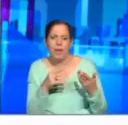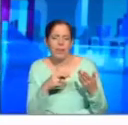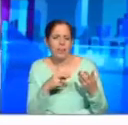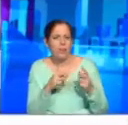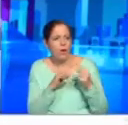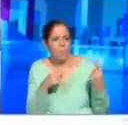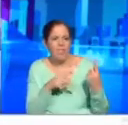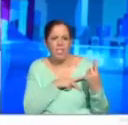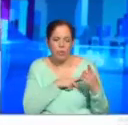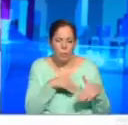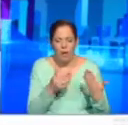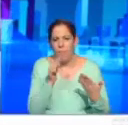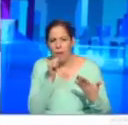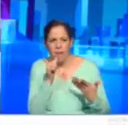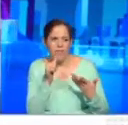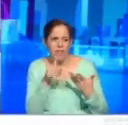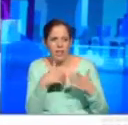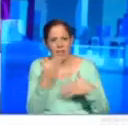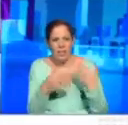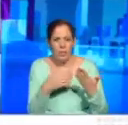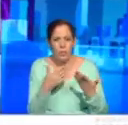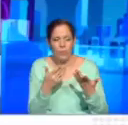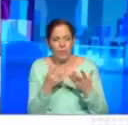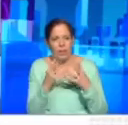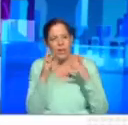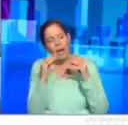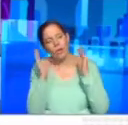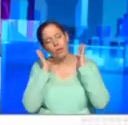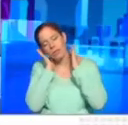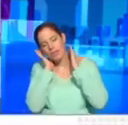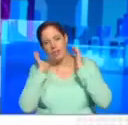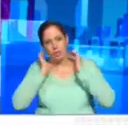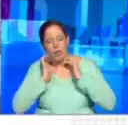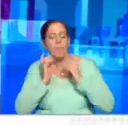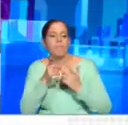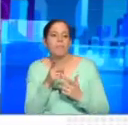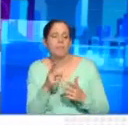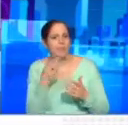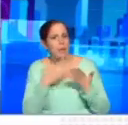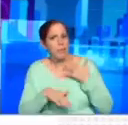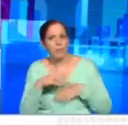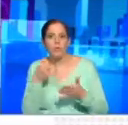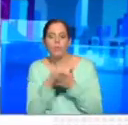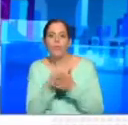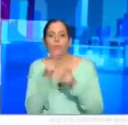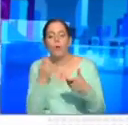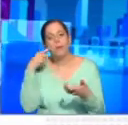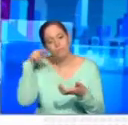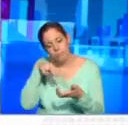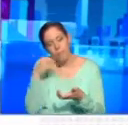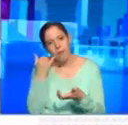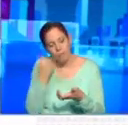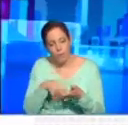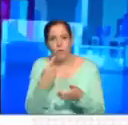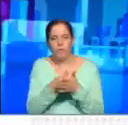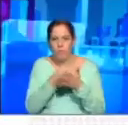מיני צ'ופרים ומים וקריות כזה לשינה, כן. לצוואר. זה נחמד גם להרים סוף סוף את העיניים מהטלפונים, אנשים רוב הזמן ככה שקועים בטלפון. האמת היא שזה